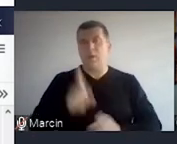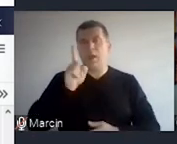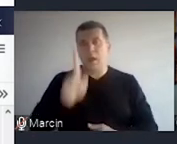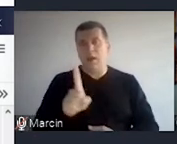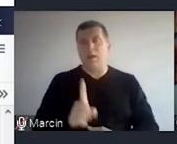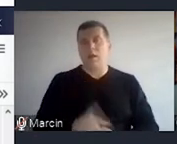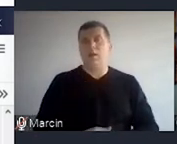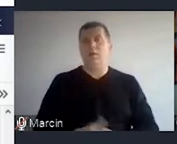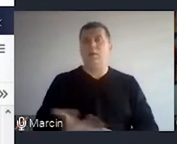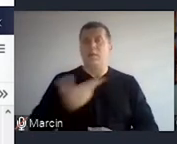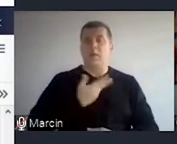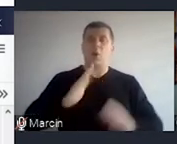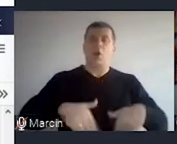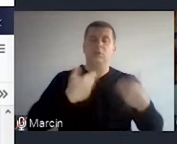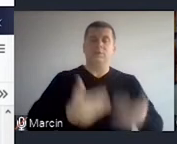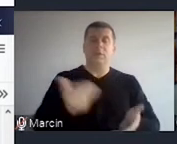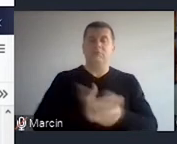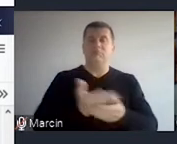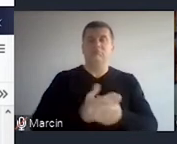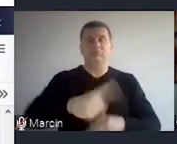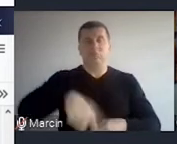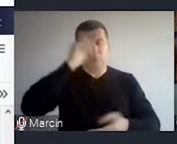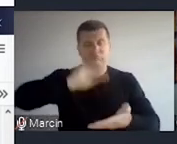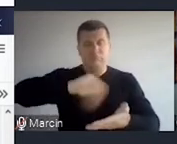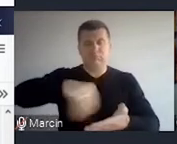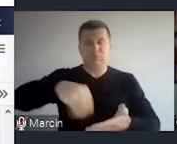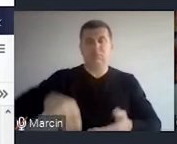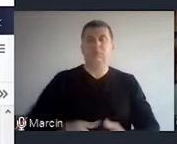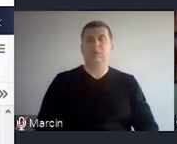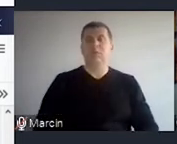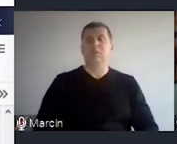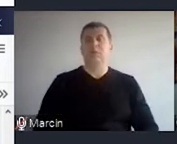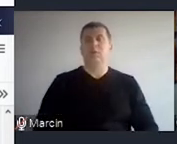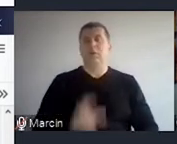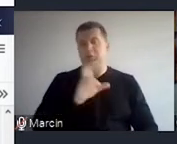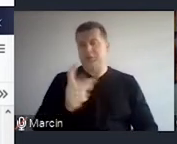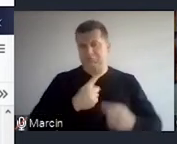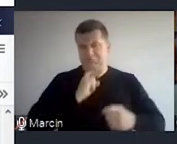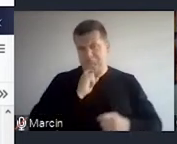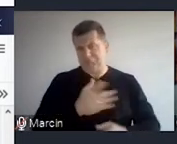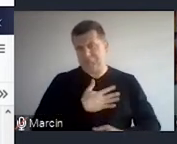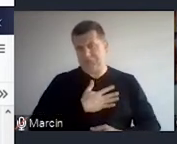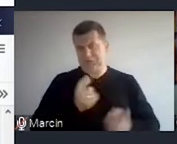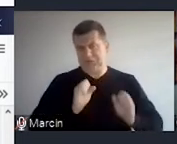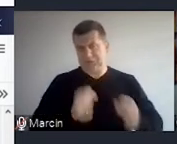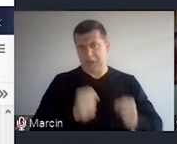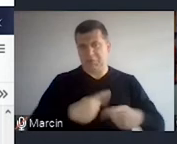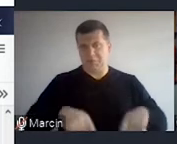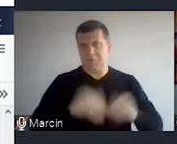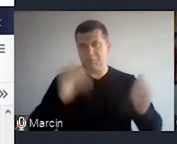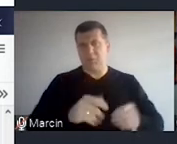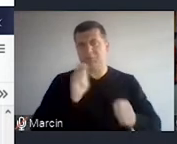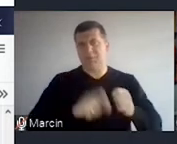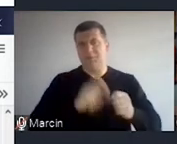takiego oświadczenia potrzebują. Tu pojawia się również wątek zrealizowania działań, które może zostać